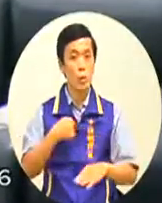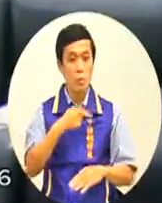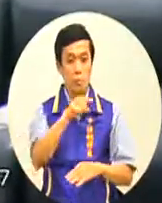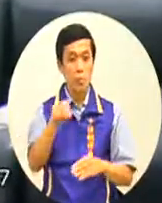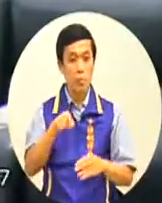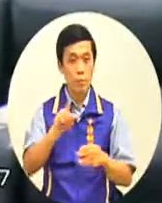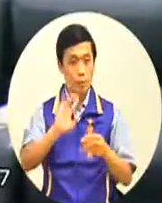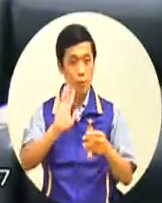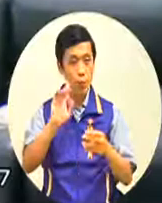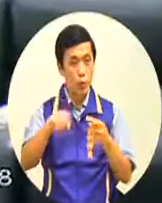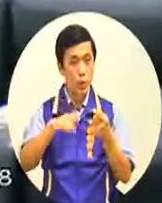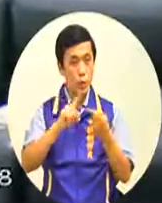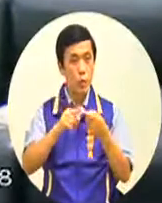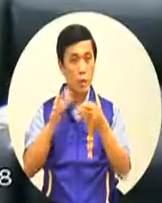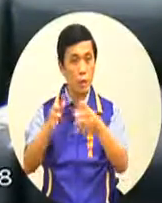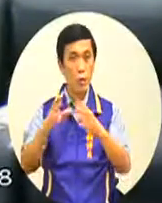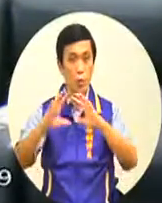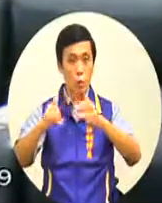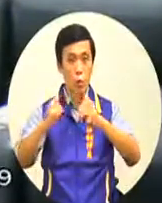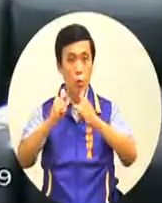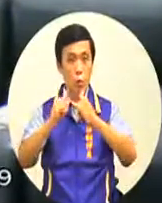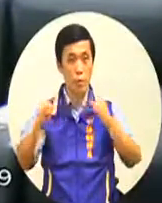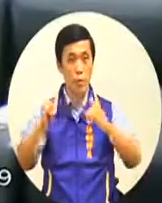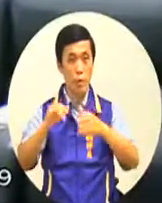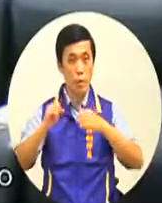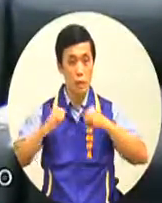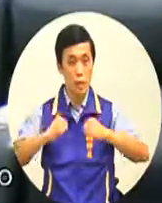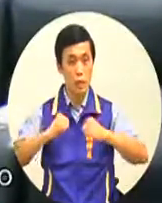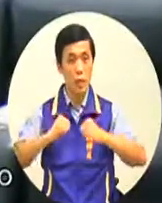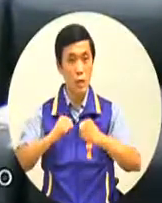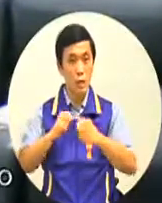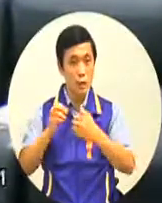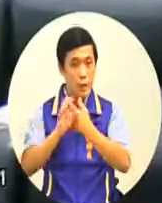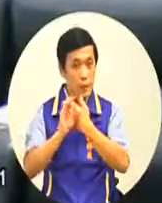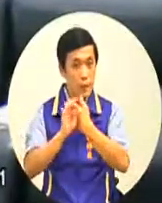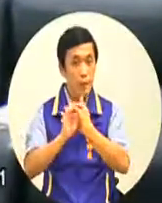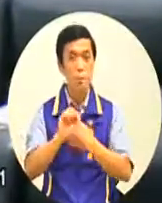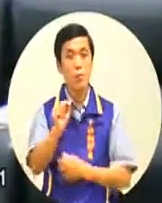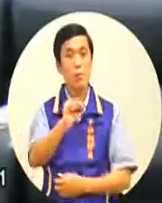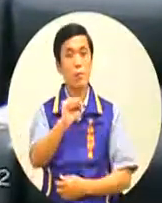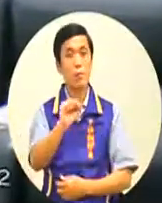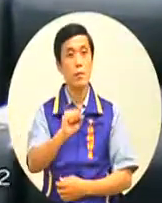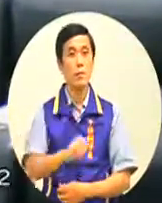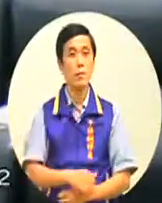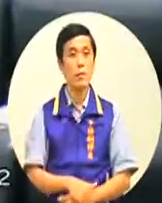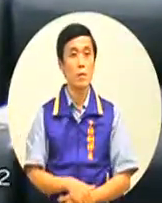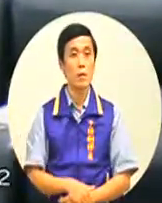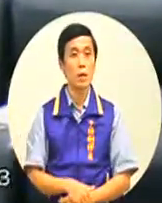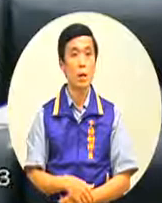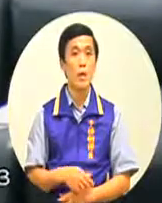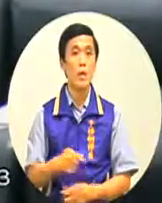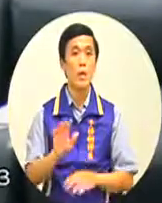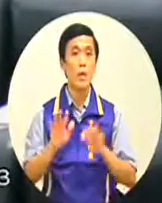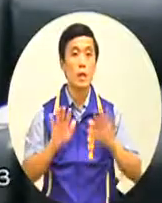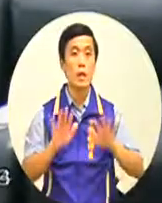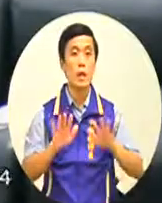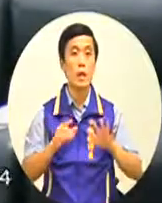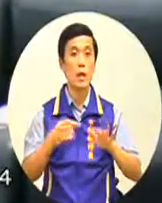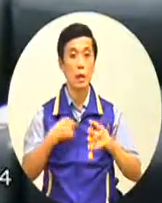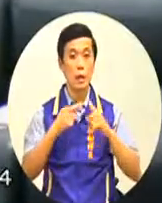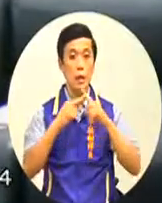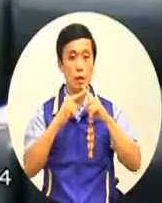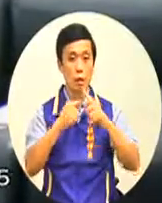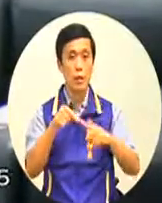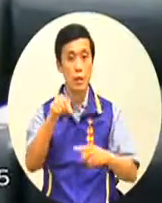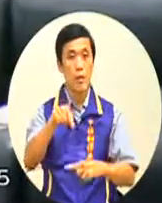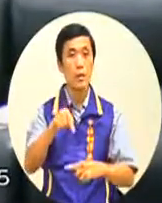健康去做这样的一个测试，我觉得这是不对啦。好，所以我想刚好有这个时间，然后透过这个